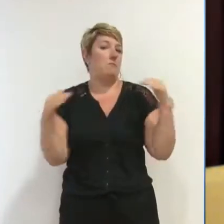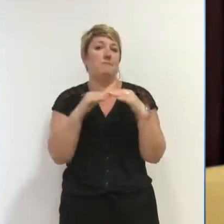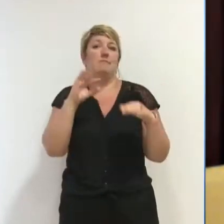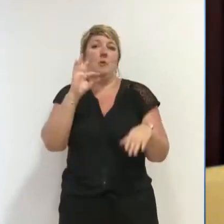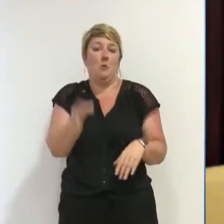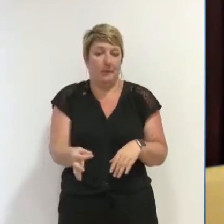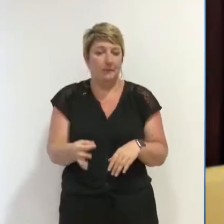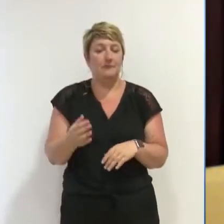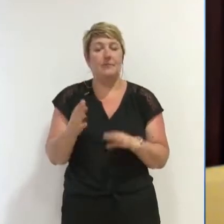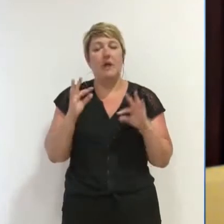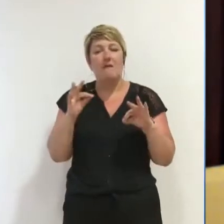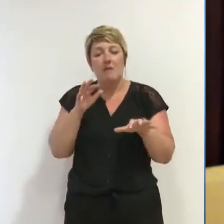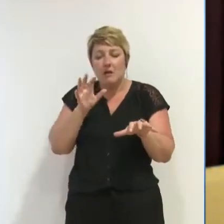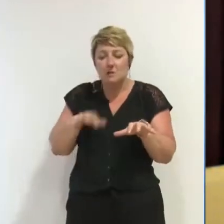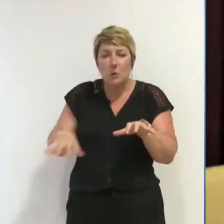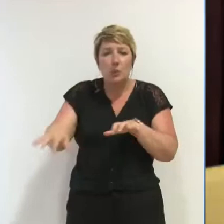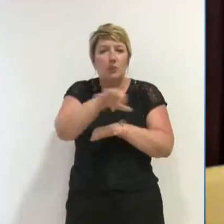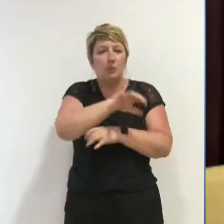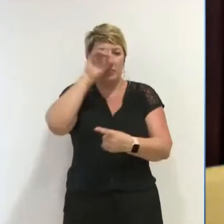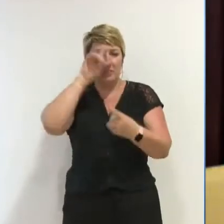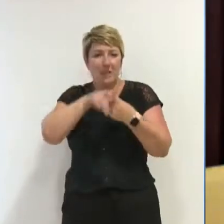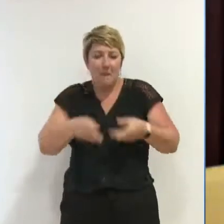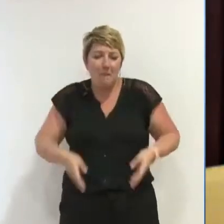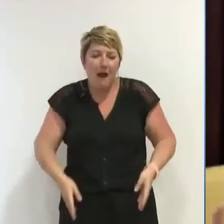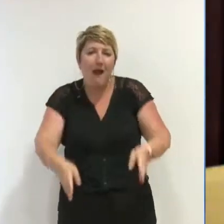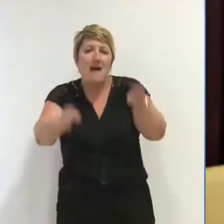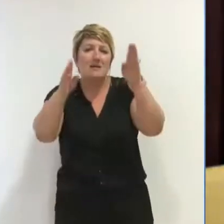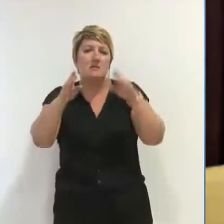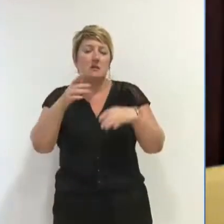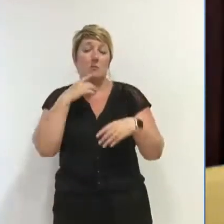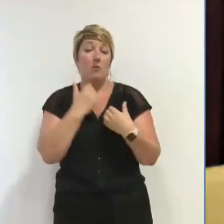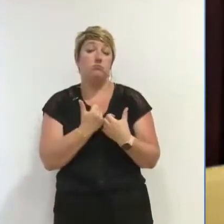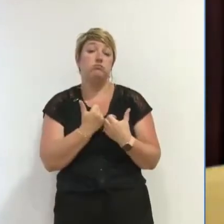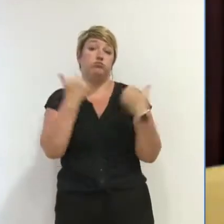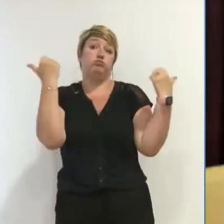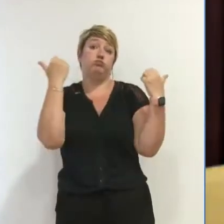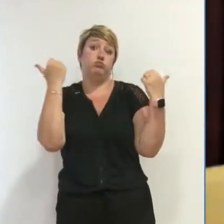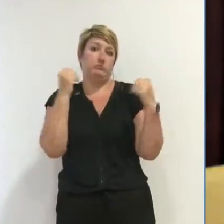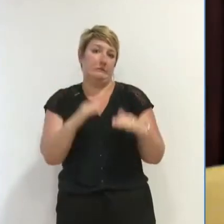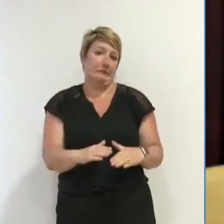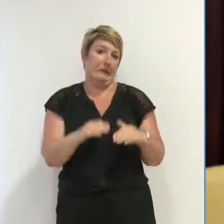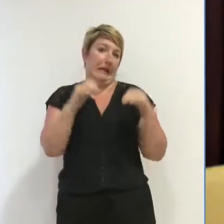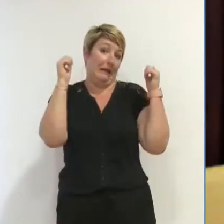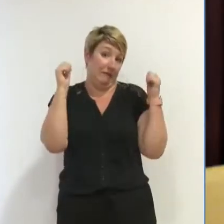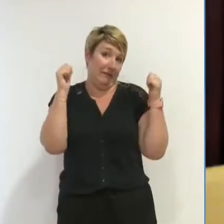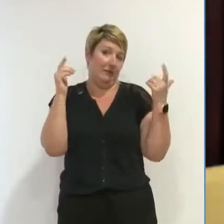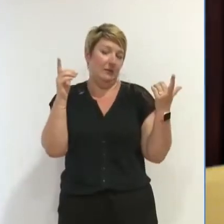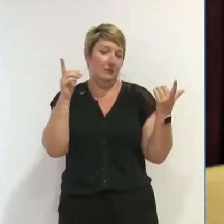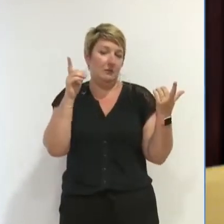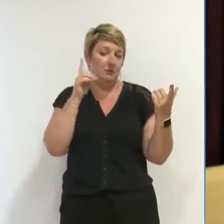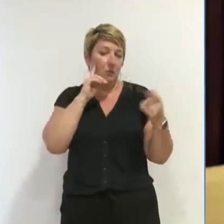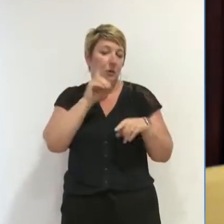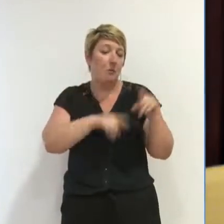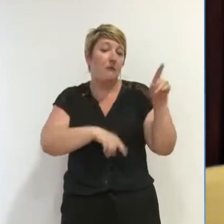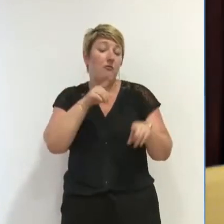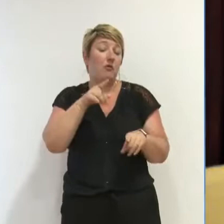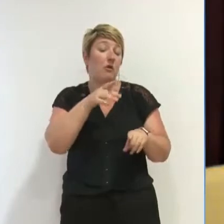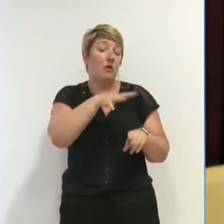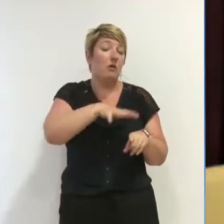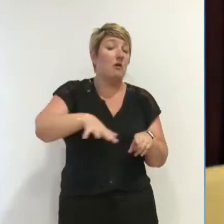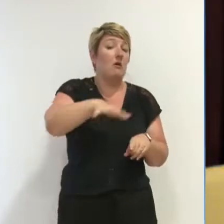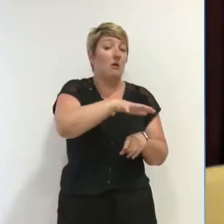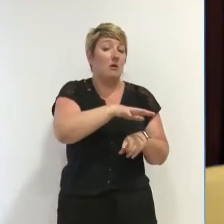apportée sur les zonages prévus pour les axes restructurants, pour qu'ils ne soient pas contradictoires au final avec ce qui est prévu sur les enjeux où il y a des forts enjeux